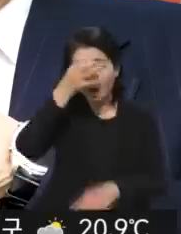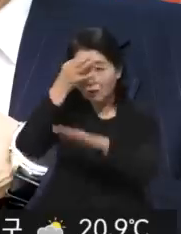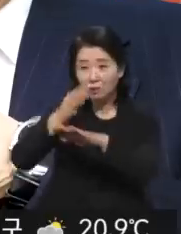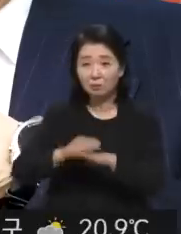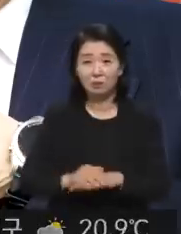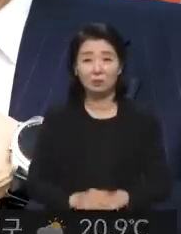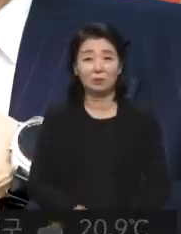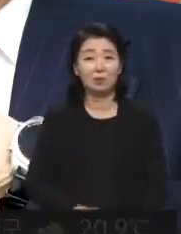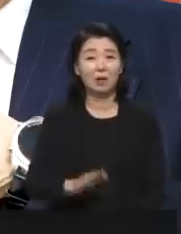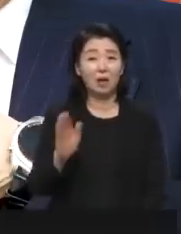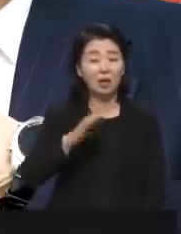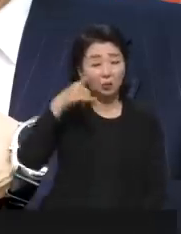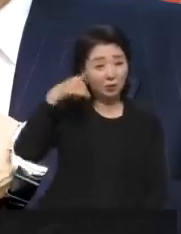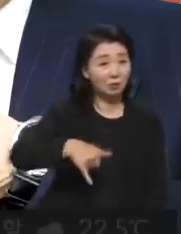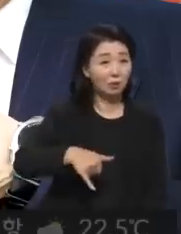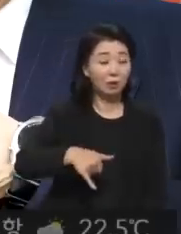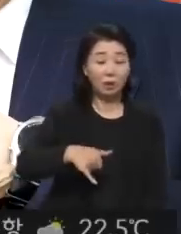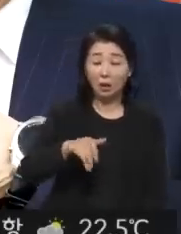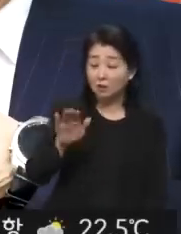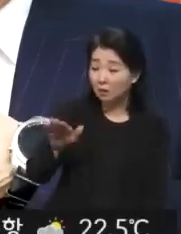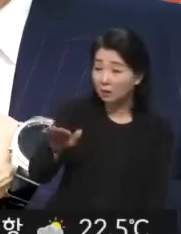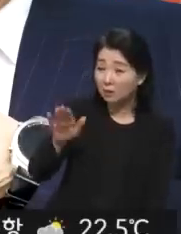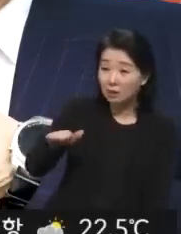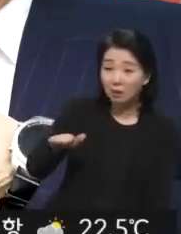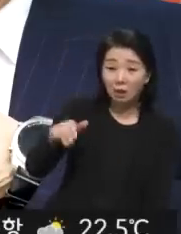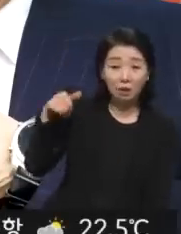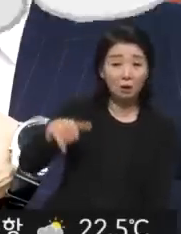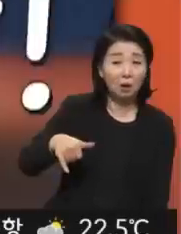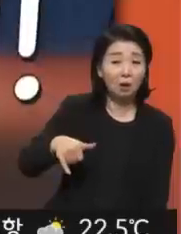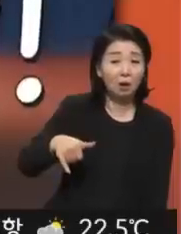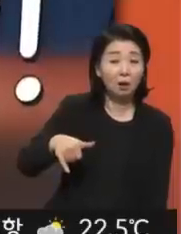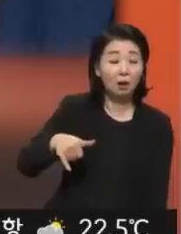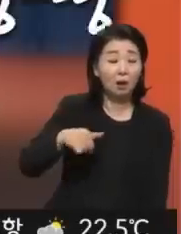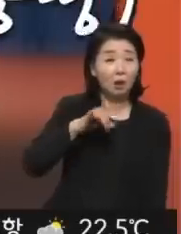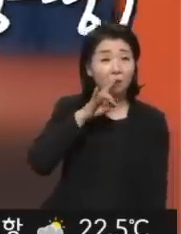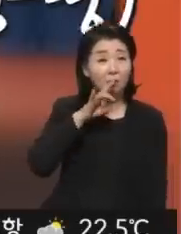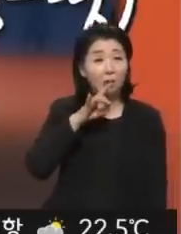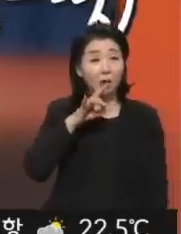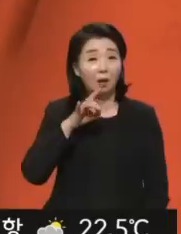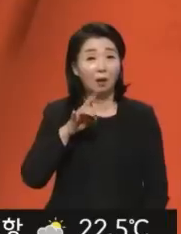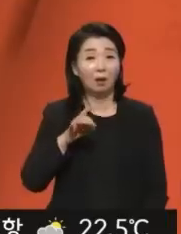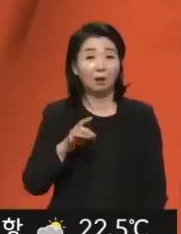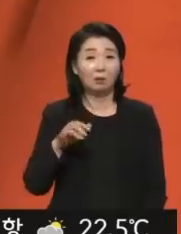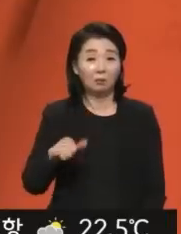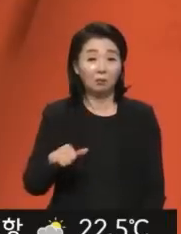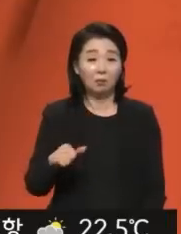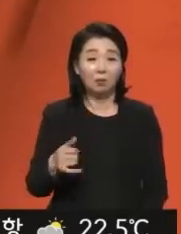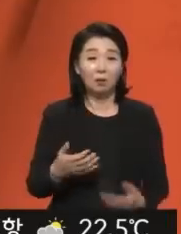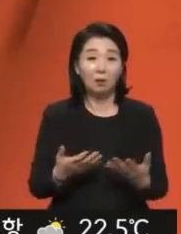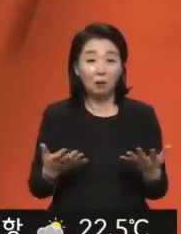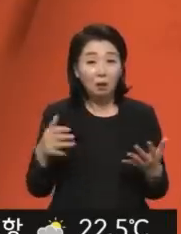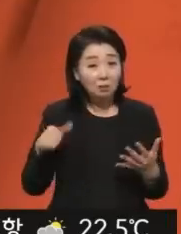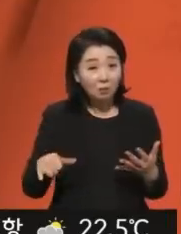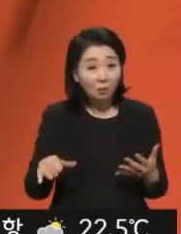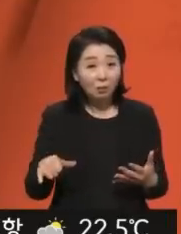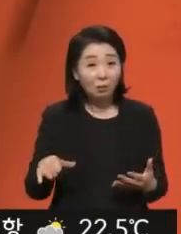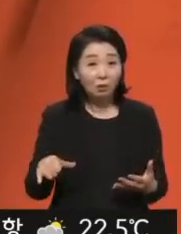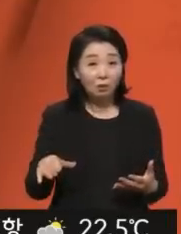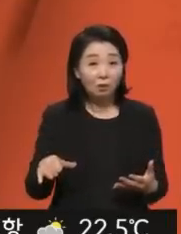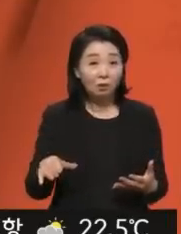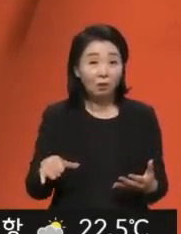그러면요. 홍 시장님. 아이, 홍 시장님. 홍 시장님. 아이, 전화 이렇게 끊으시면 안 되죠. 청취자들 듣고 계시. 어머, 끊으셨어요,